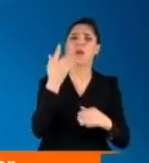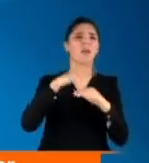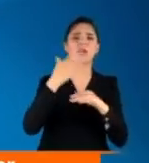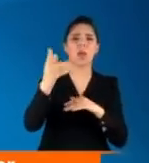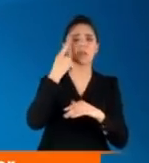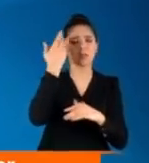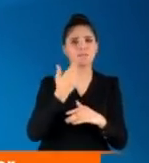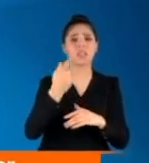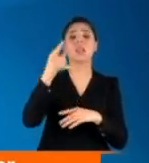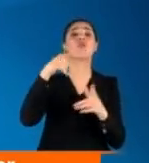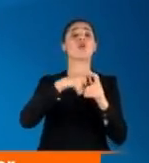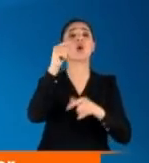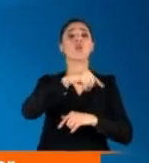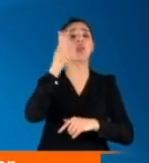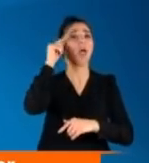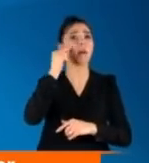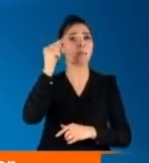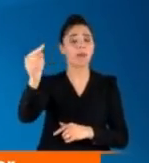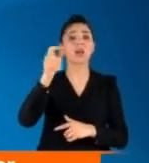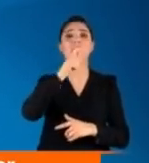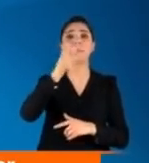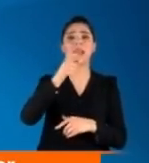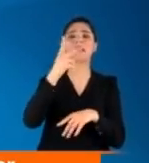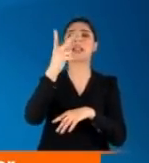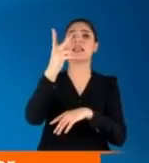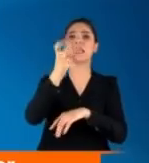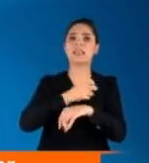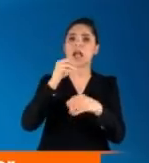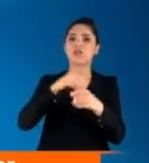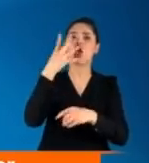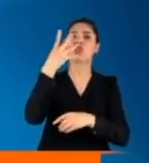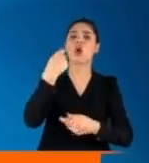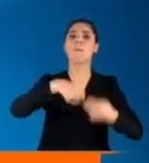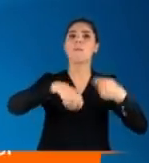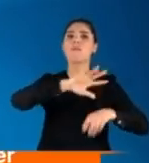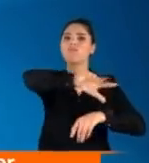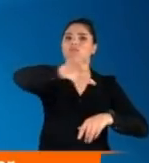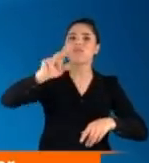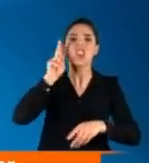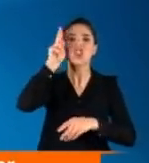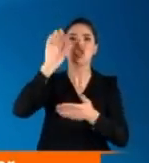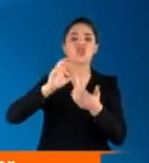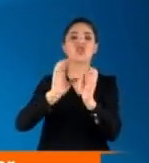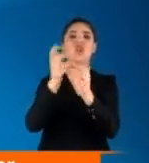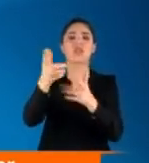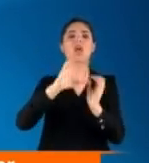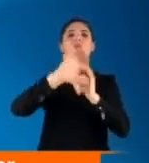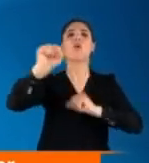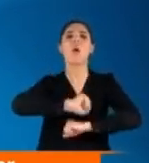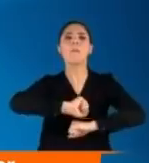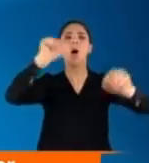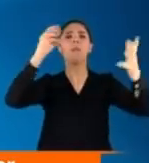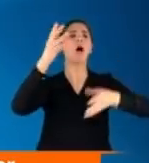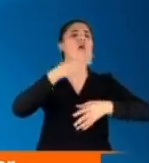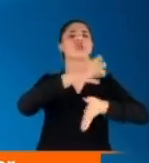izleyeceksiniz. Güney Amerika'ya da gideceğiz bu akşam. Brezilya'da 2 saatte 4 banka soyan bir çete. Tünelleri havaya uçurdu, sokaklara para